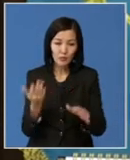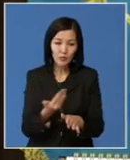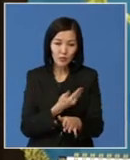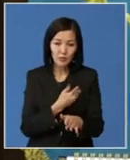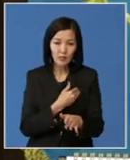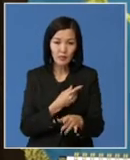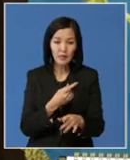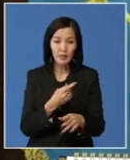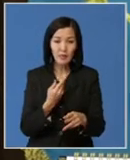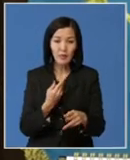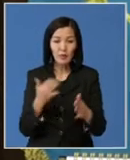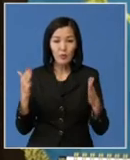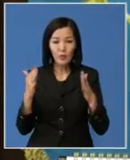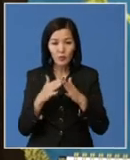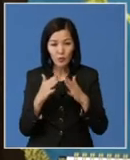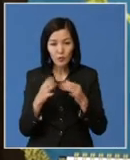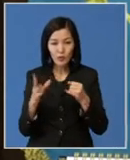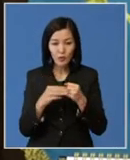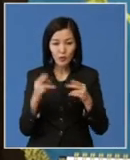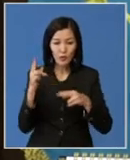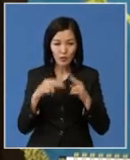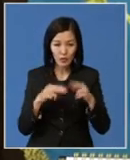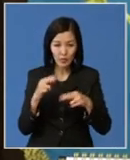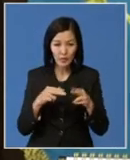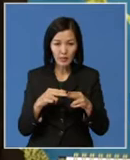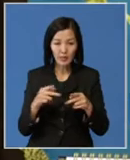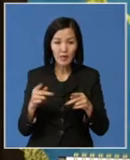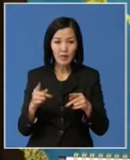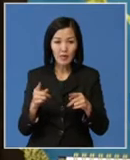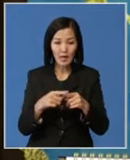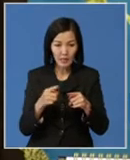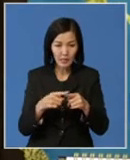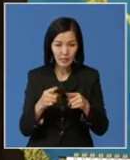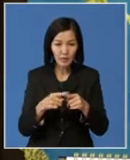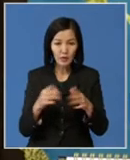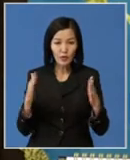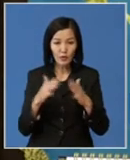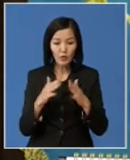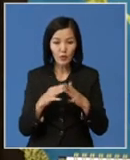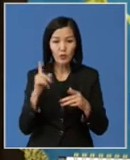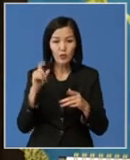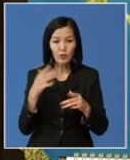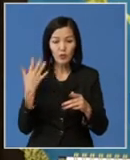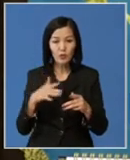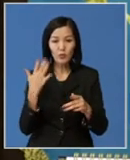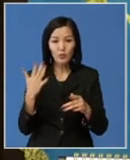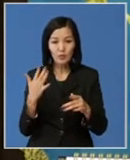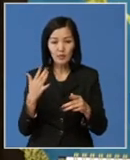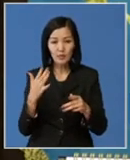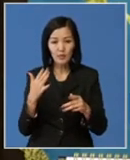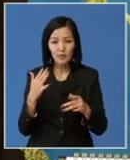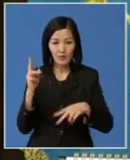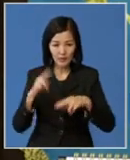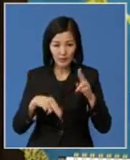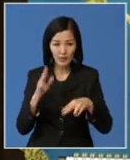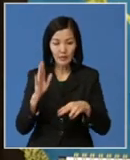жылы біз қандай коттеждік қалашық жасаймыз. Ол арендалық үйлік коттедж қанша болады? 155 болады дедім. Одан кейін келесі жылы